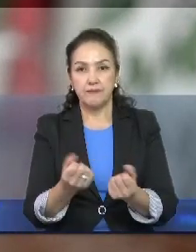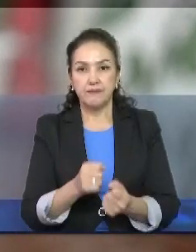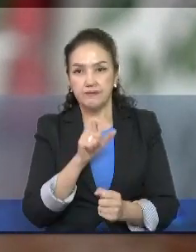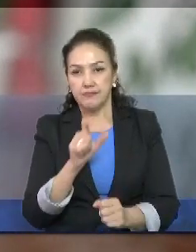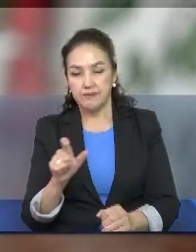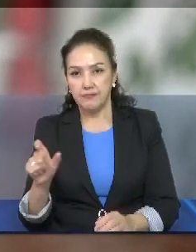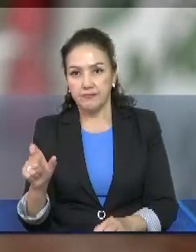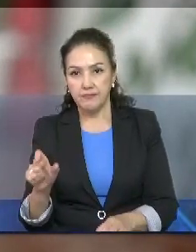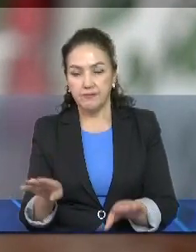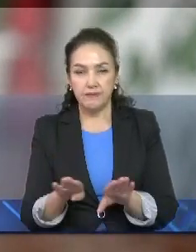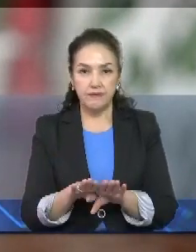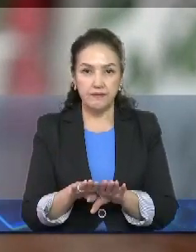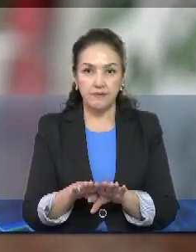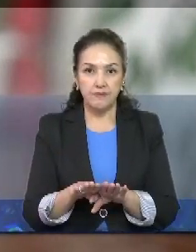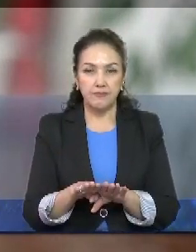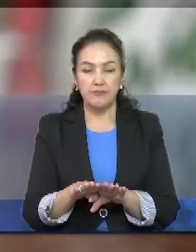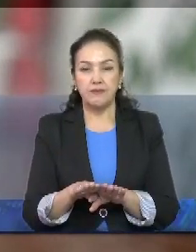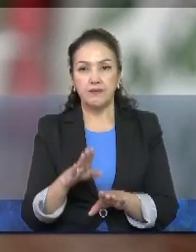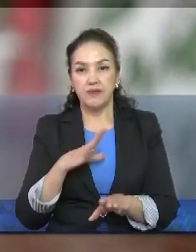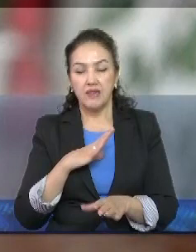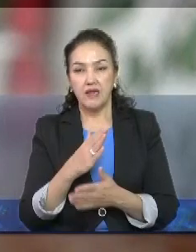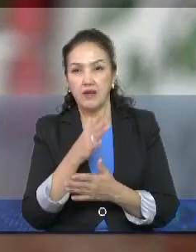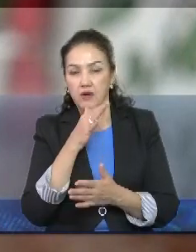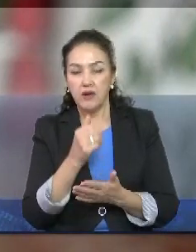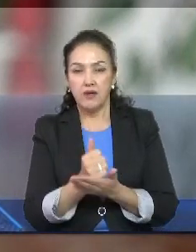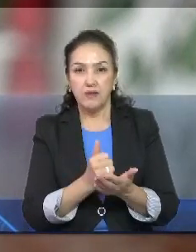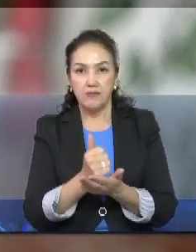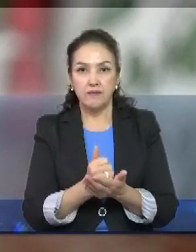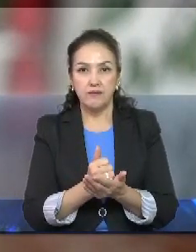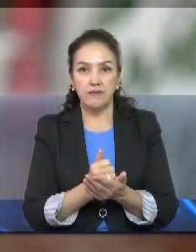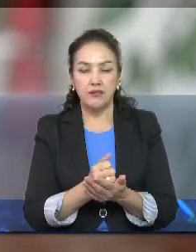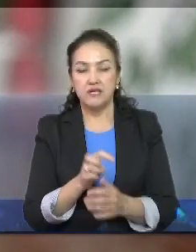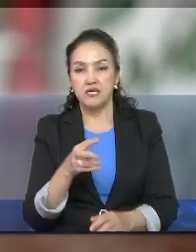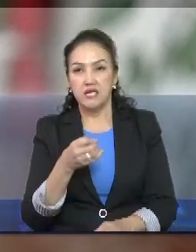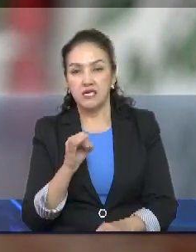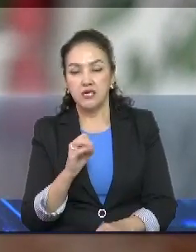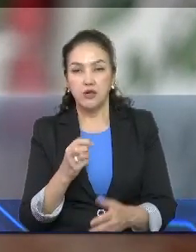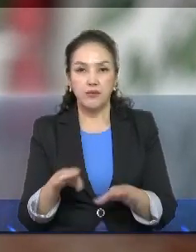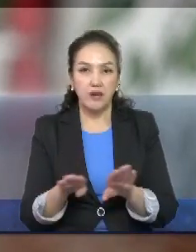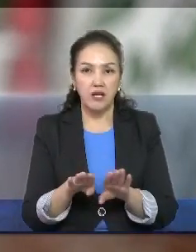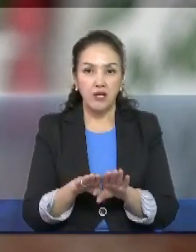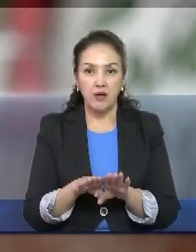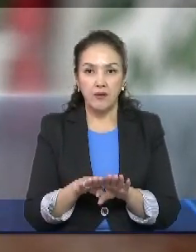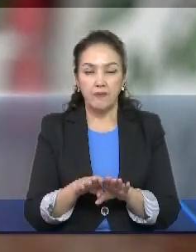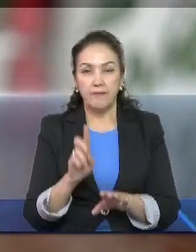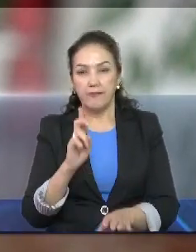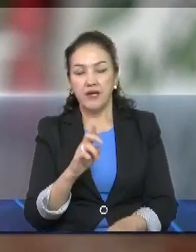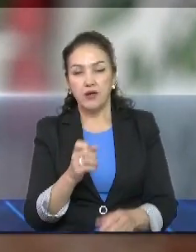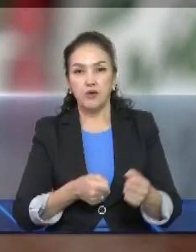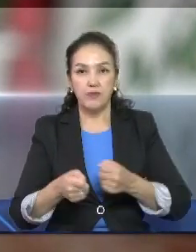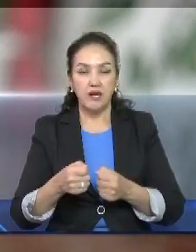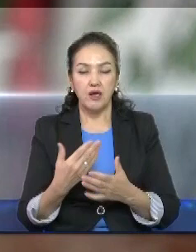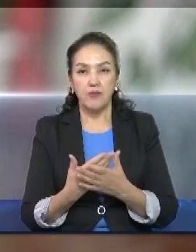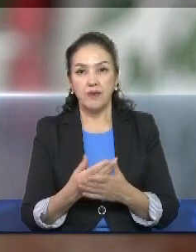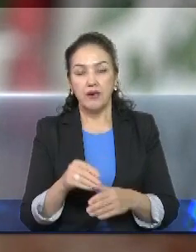адамдар осы резервте болу мерзімі ішінде саяси лауазымдарға, сондай ақ Б корпусының басқарушылық